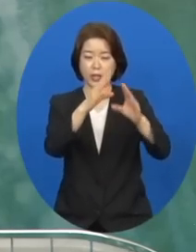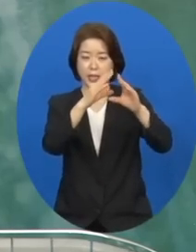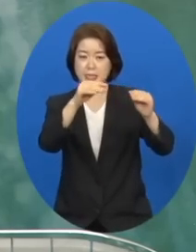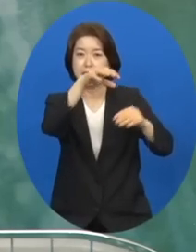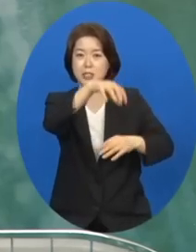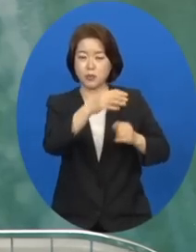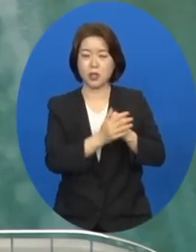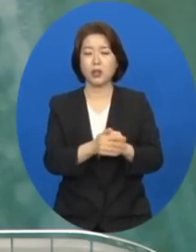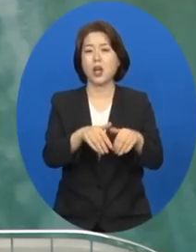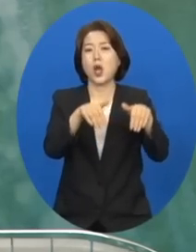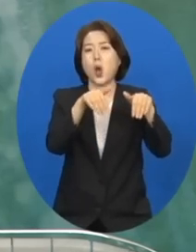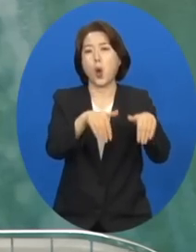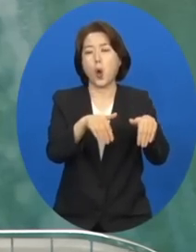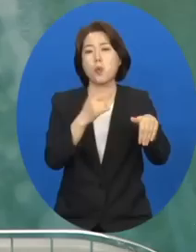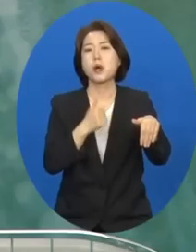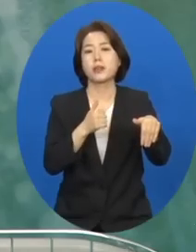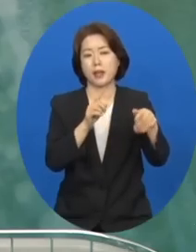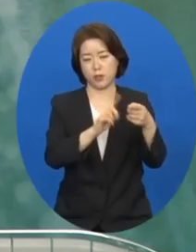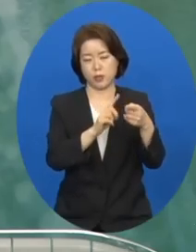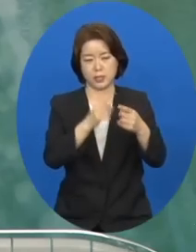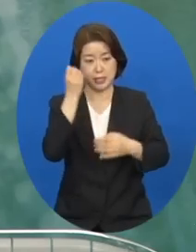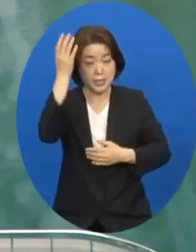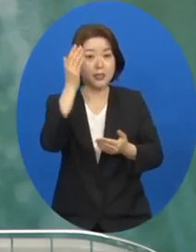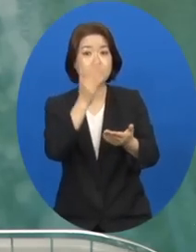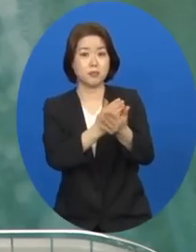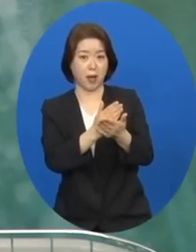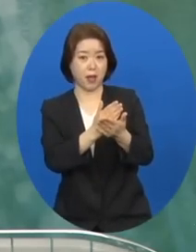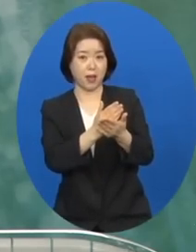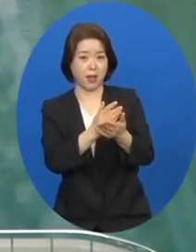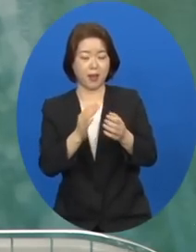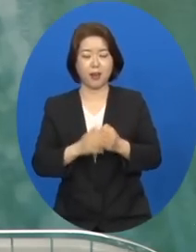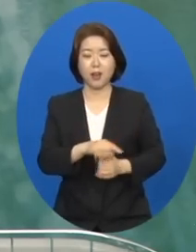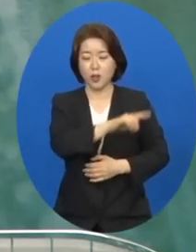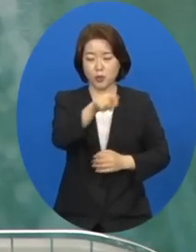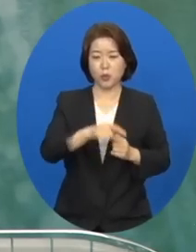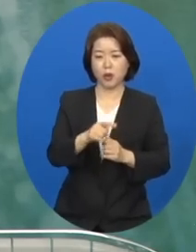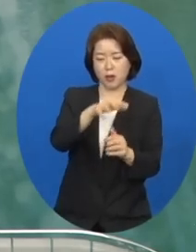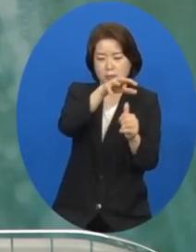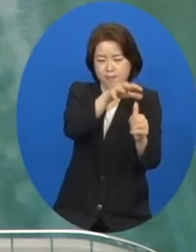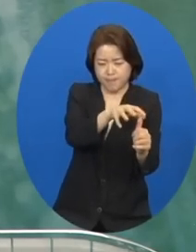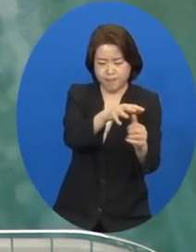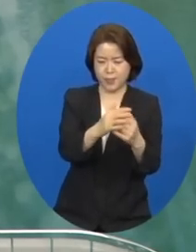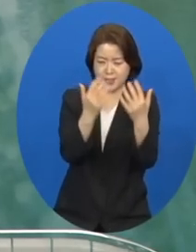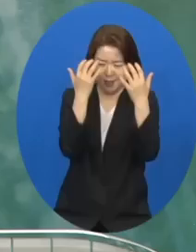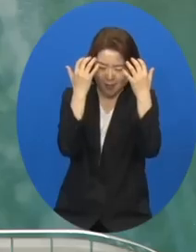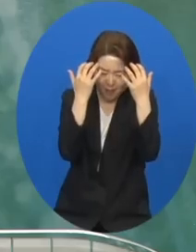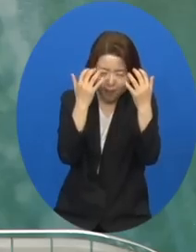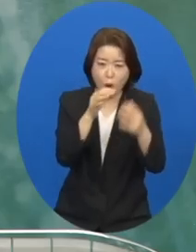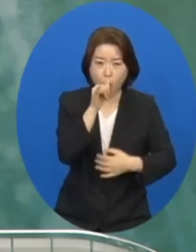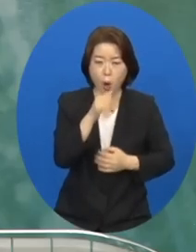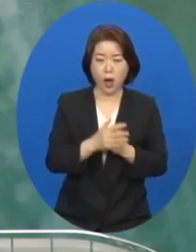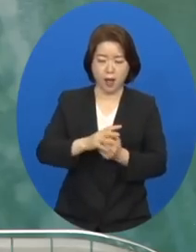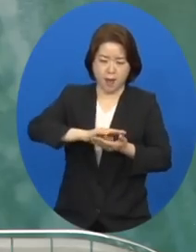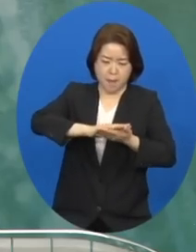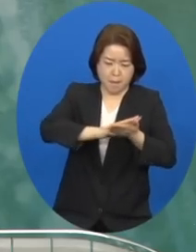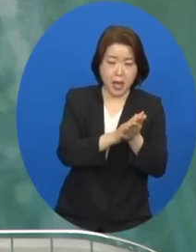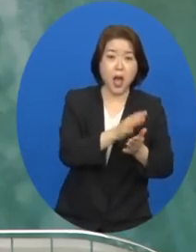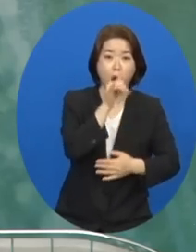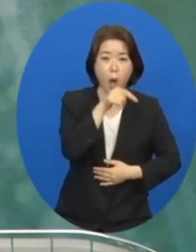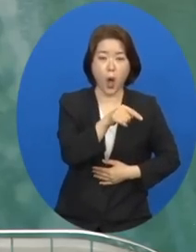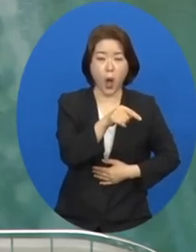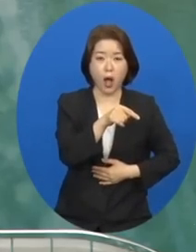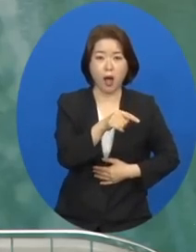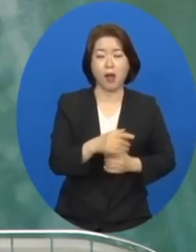되었던 자들을 였음을 잊지 말라는 겁니다 너희가 거기에서 억압 어장의 거 고통을 당했는데 압제를 당했는데